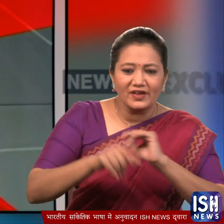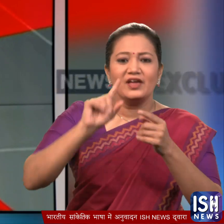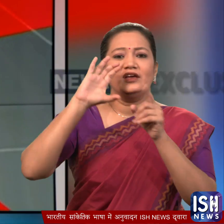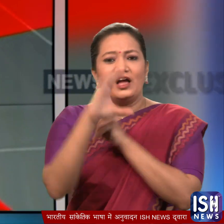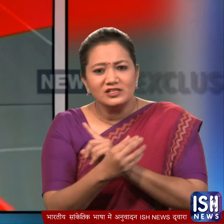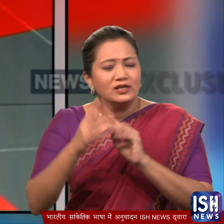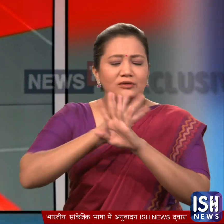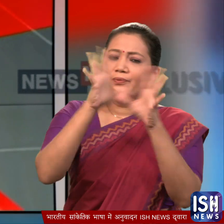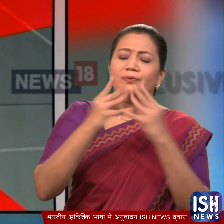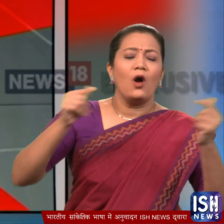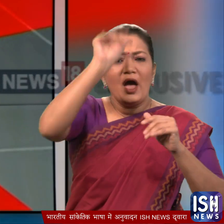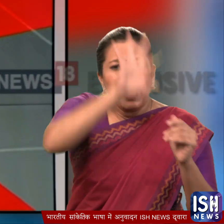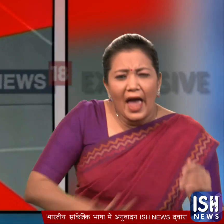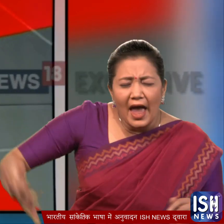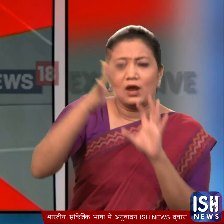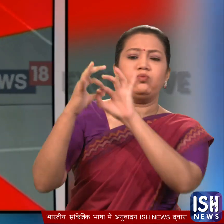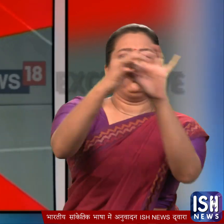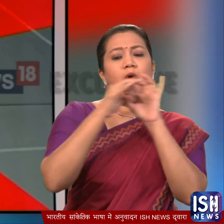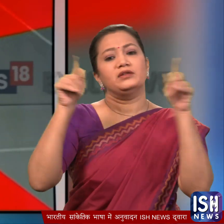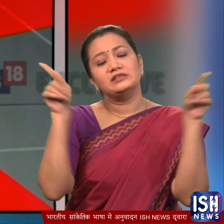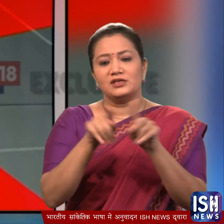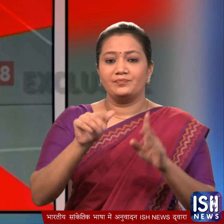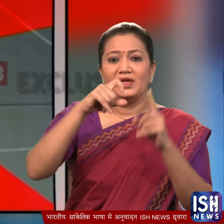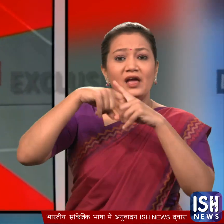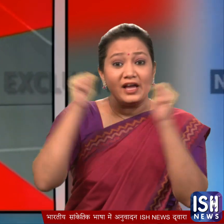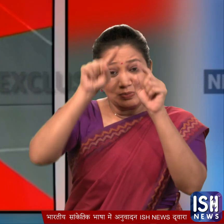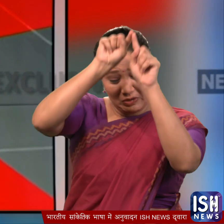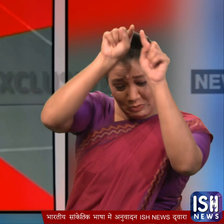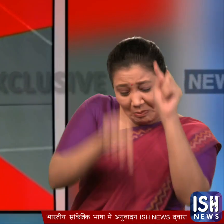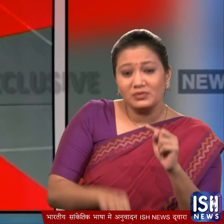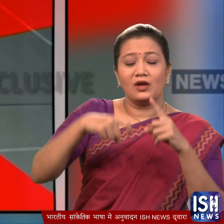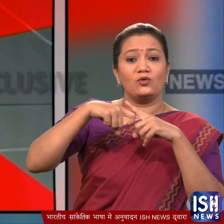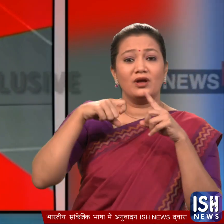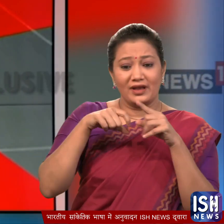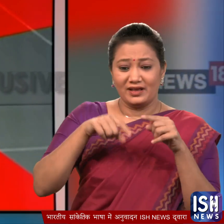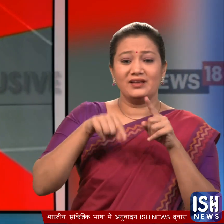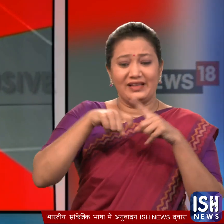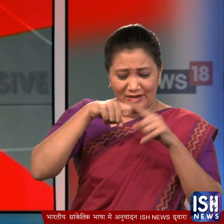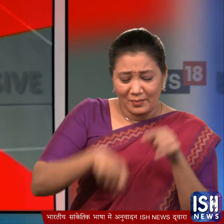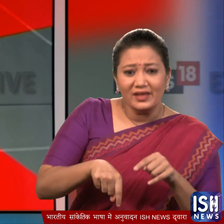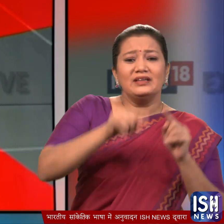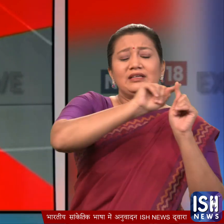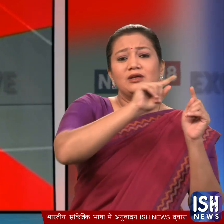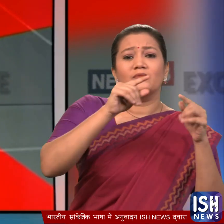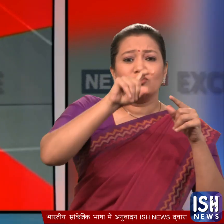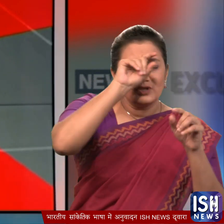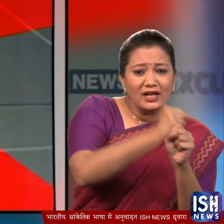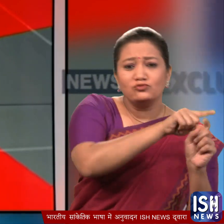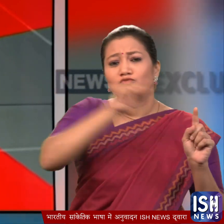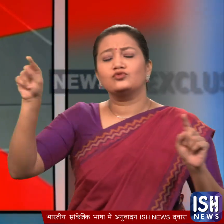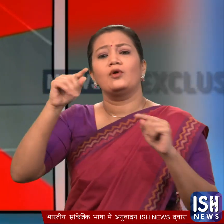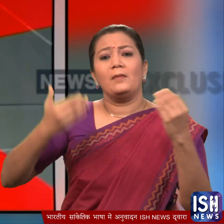संस्कृति का भेदभाव मिटाकर पूरे भारत को एक सूत्र में बांध देता है। कश्मीर से कन्याकुमारी और गुजरात से बंगाल, ओडिशा तक